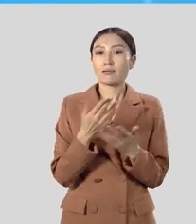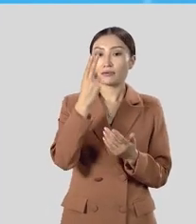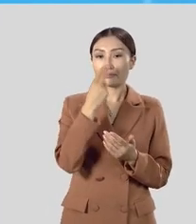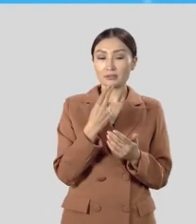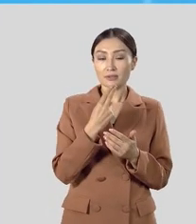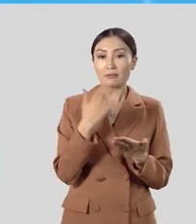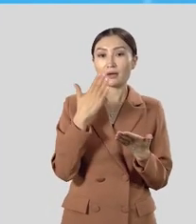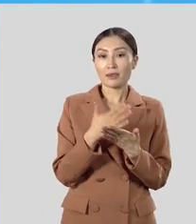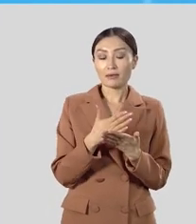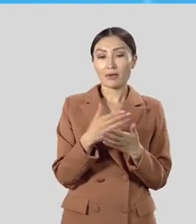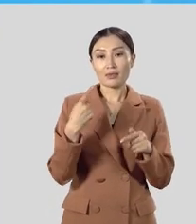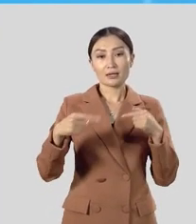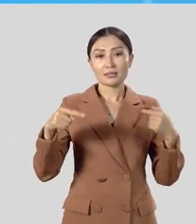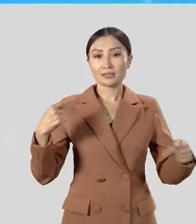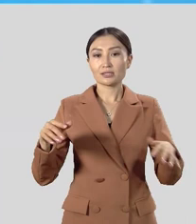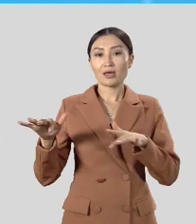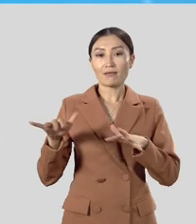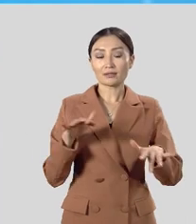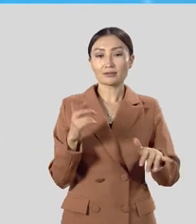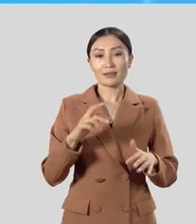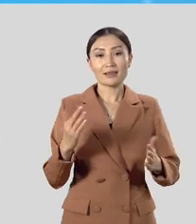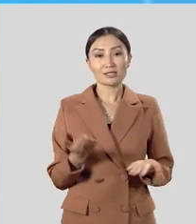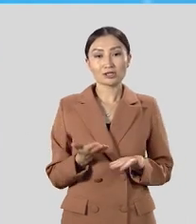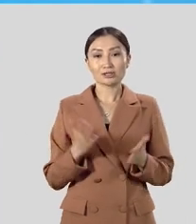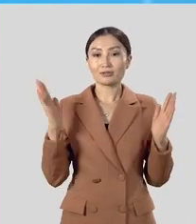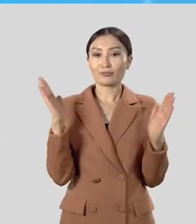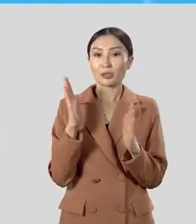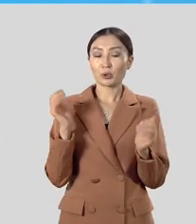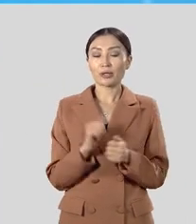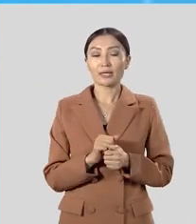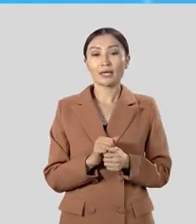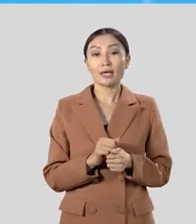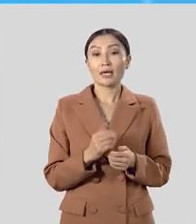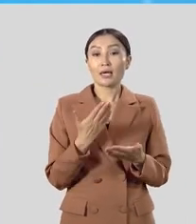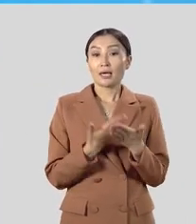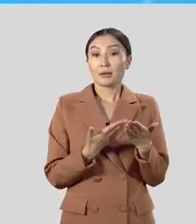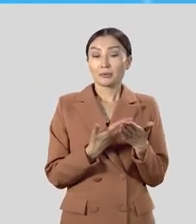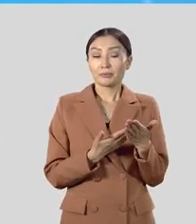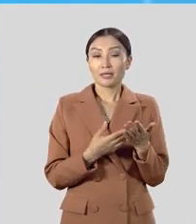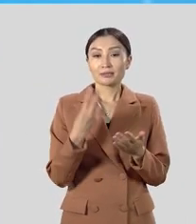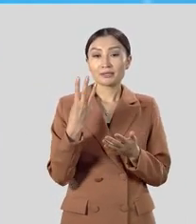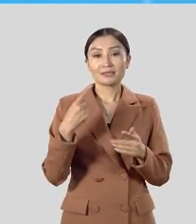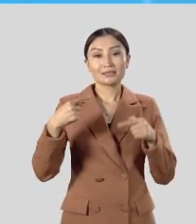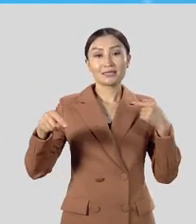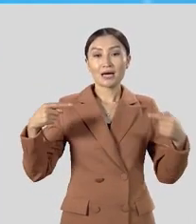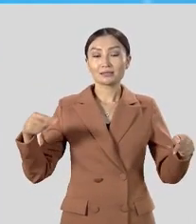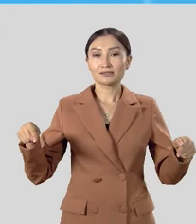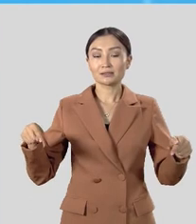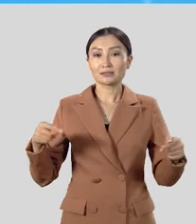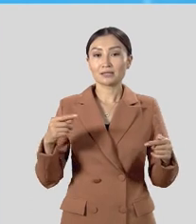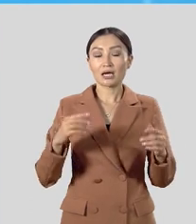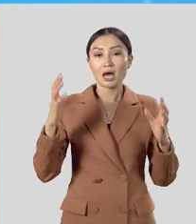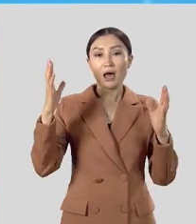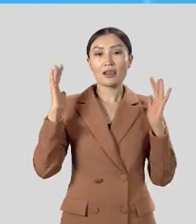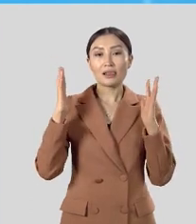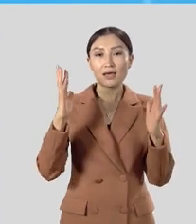приспособления имеют различные организмы для жизни в природе. Возьмем для примера три разных среды обитания –